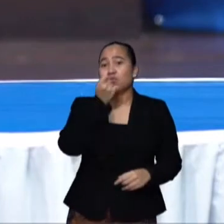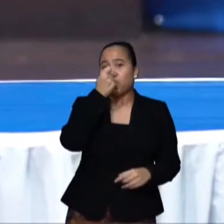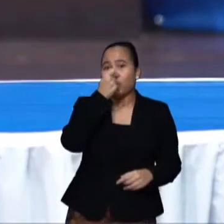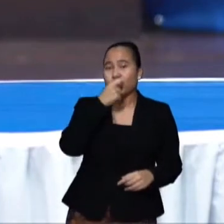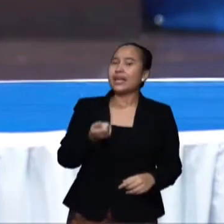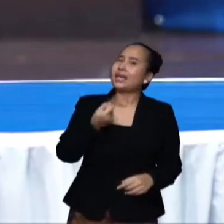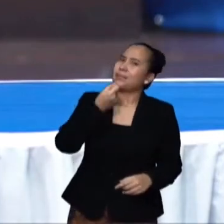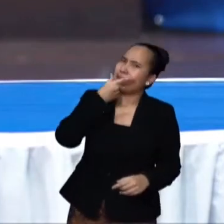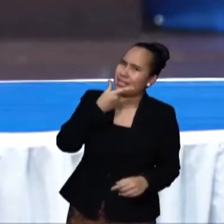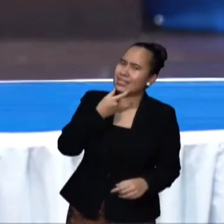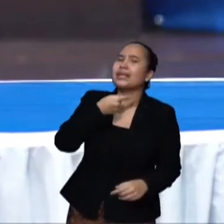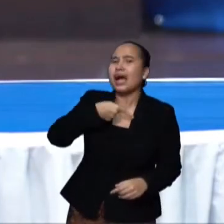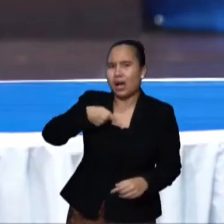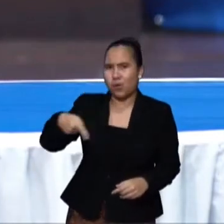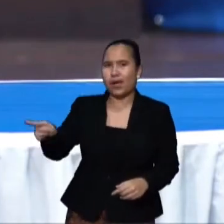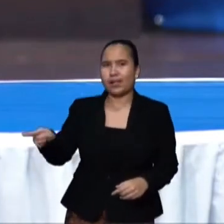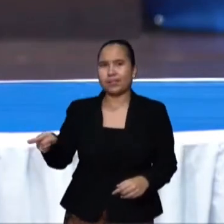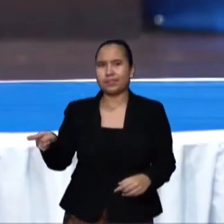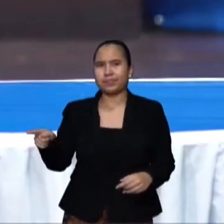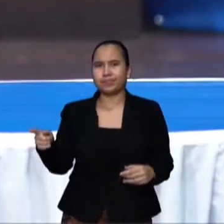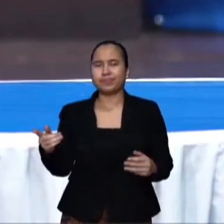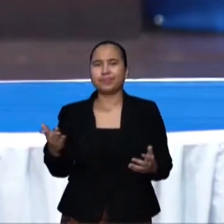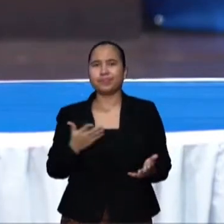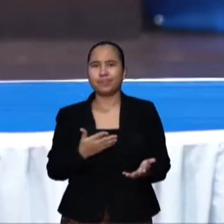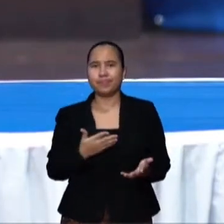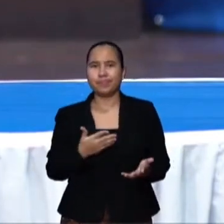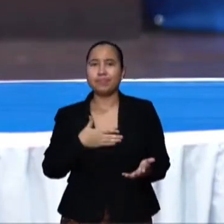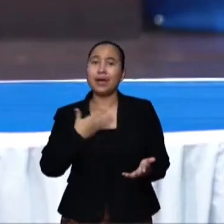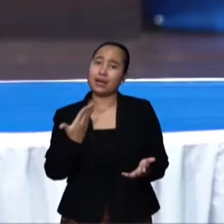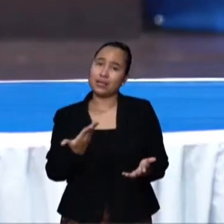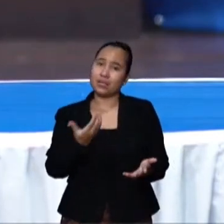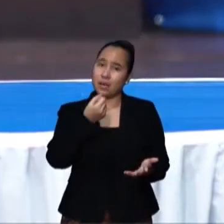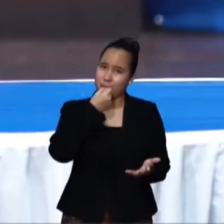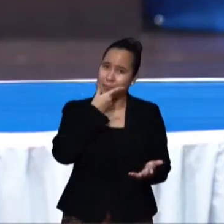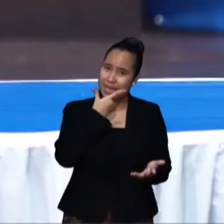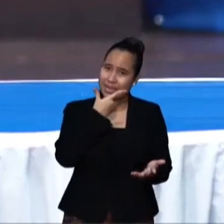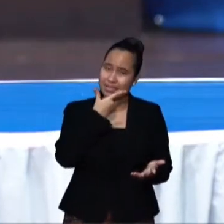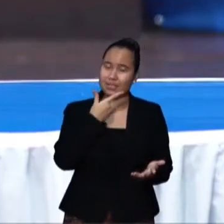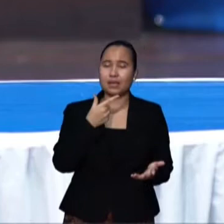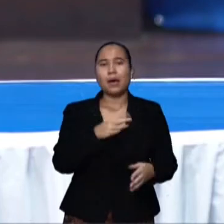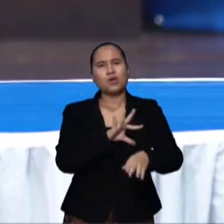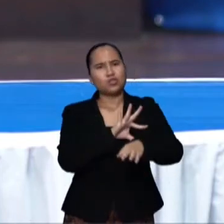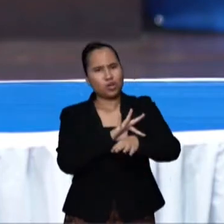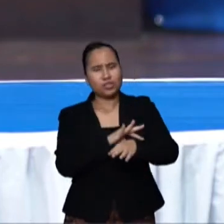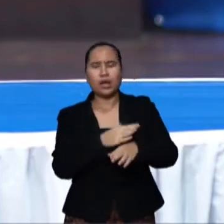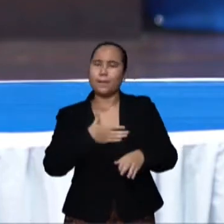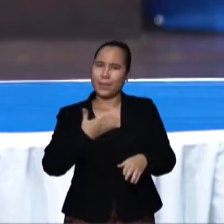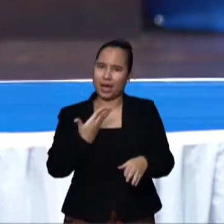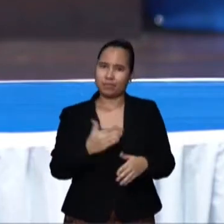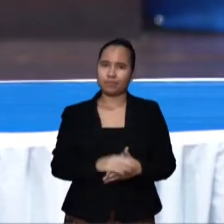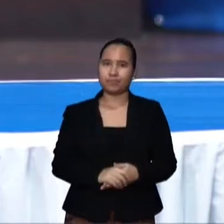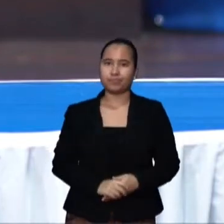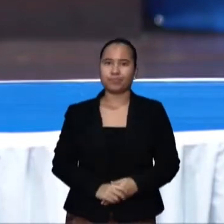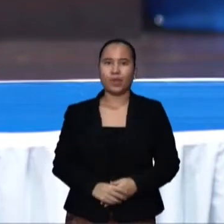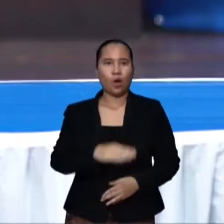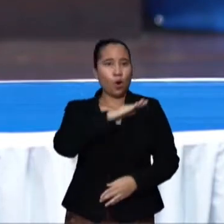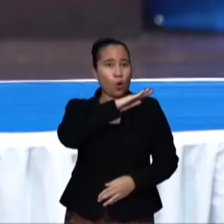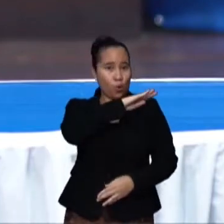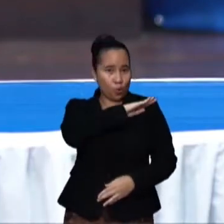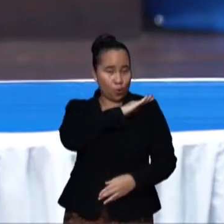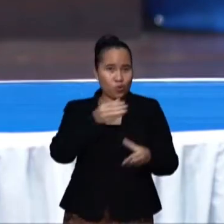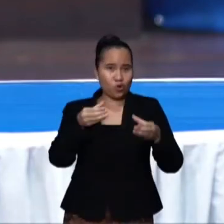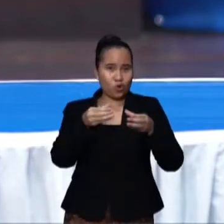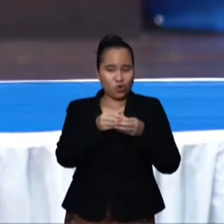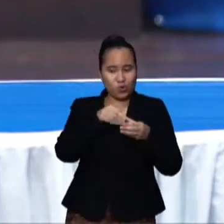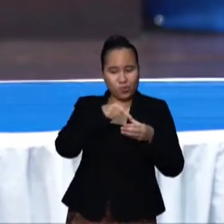medicatie en het gebied de mensen eruit mogen gaan voor medische doeleinden. Tevens is er een missie die in dat